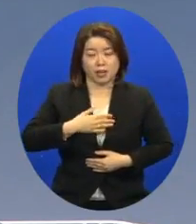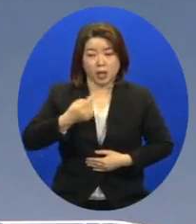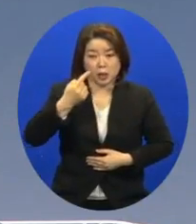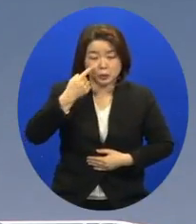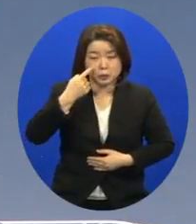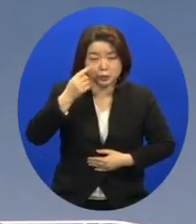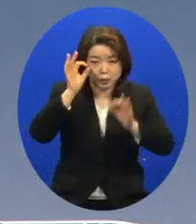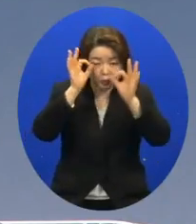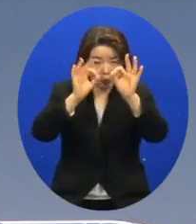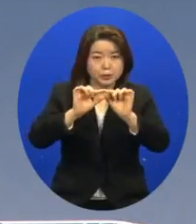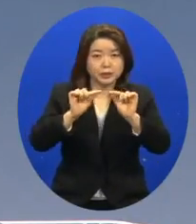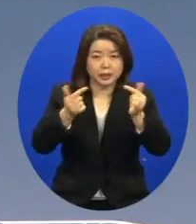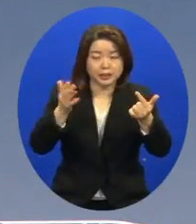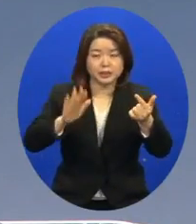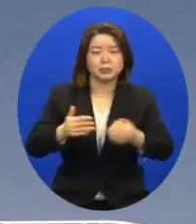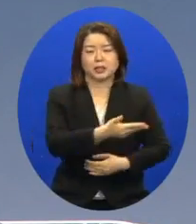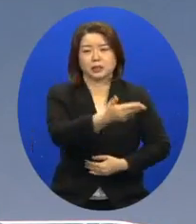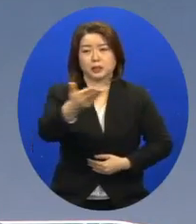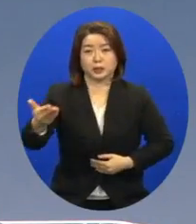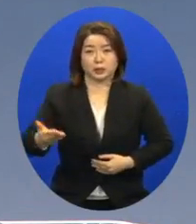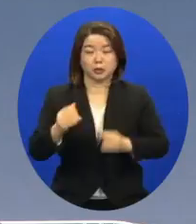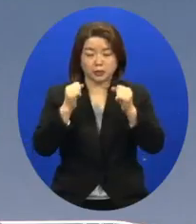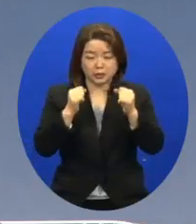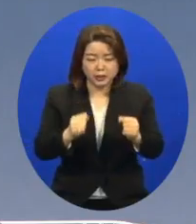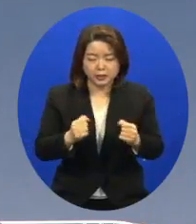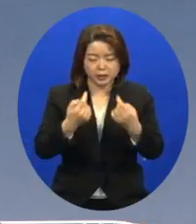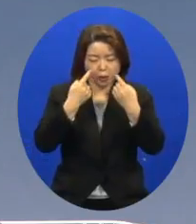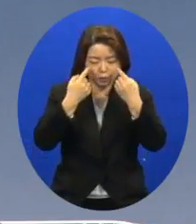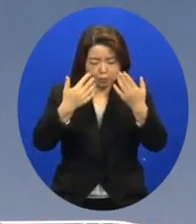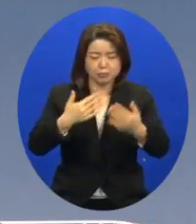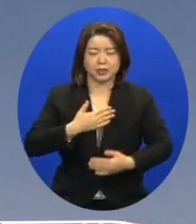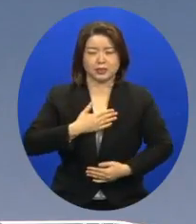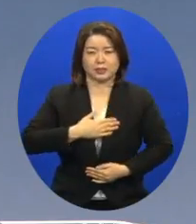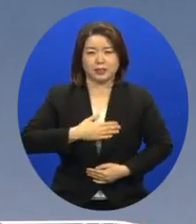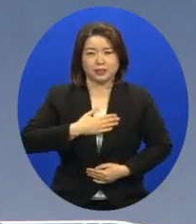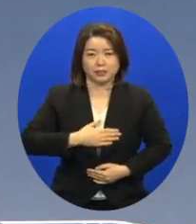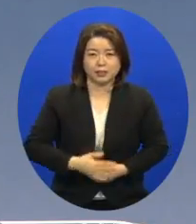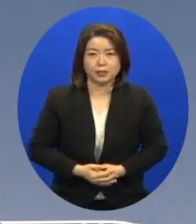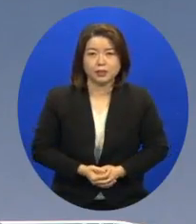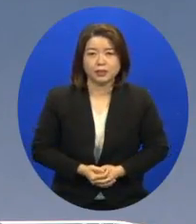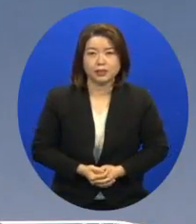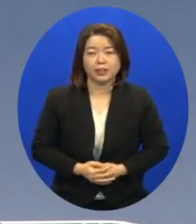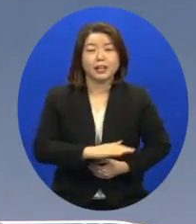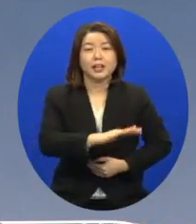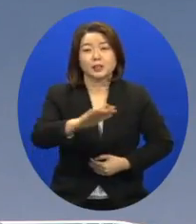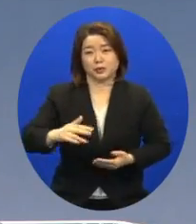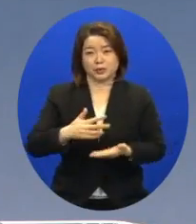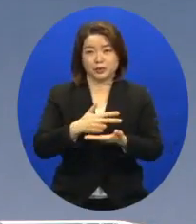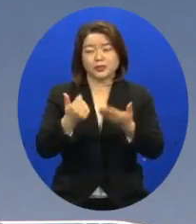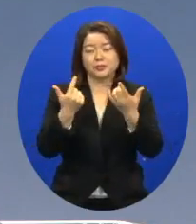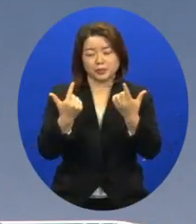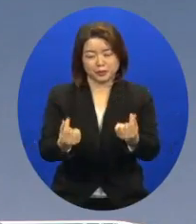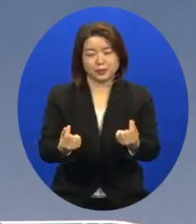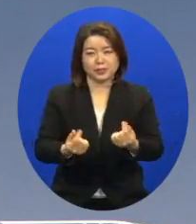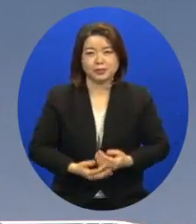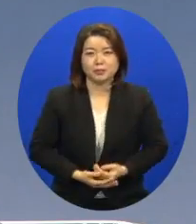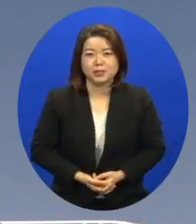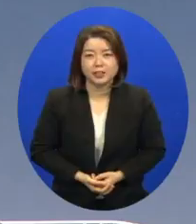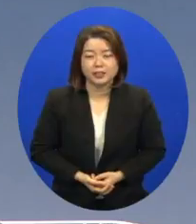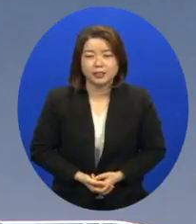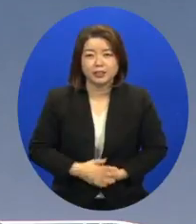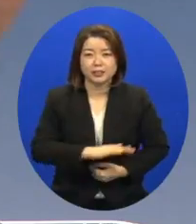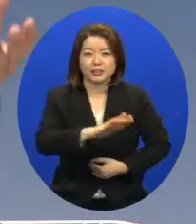여러분이 존재하고 있다는 것을 너무나 분명히 아닙니다 우리 주님이 똑같습니다 우리가